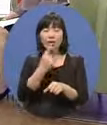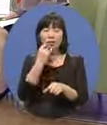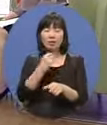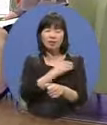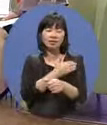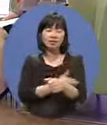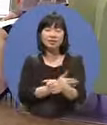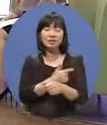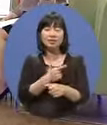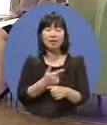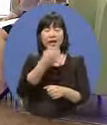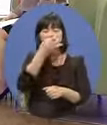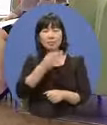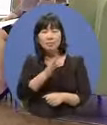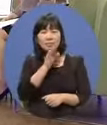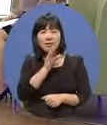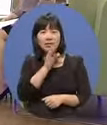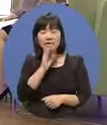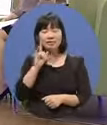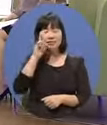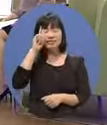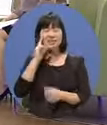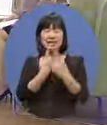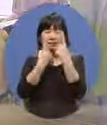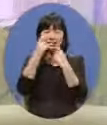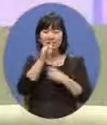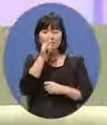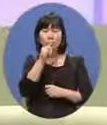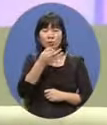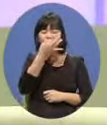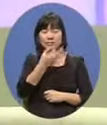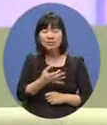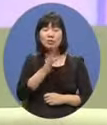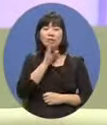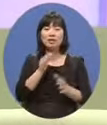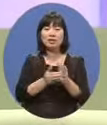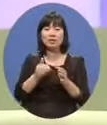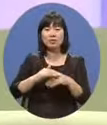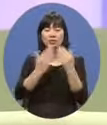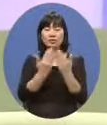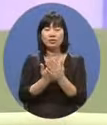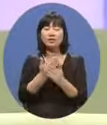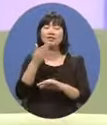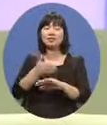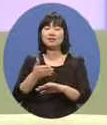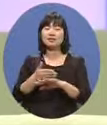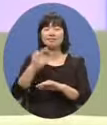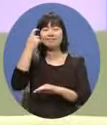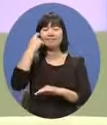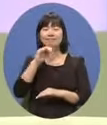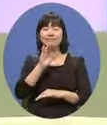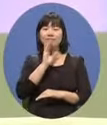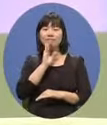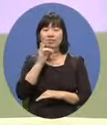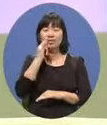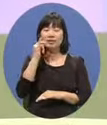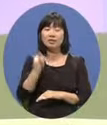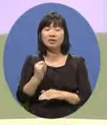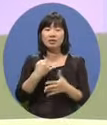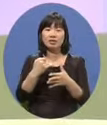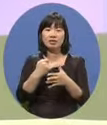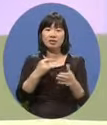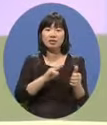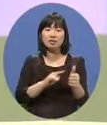이렇게 힘이 드는지. 짜증도 내고 힘도 들지만 모든 것이 감사하단다. 엄마